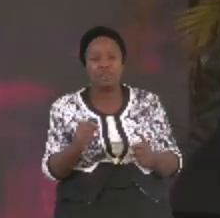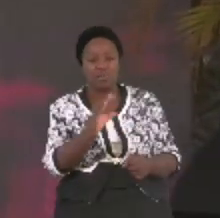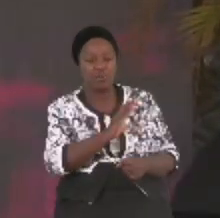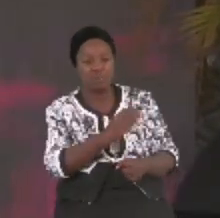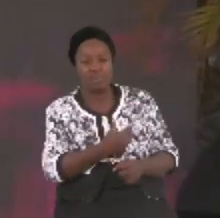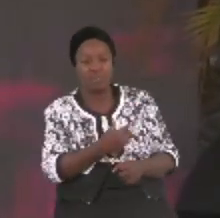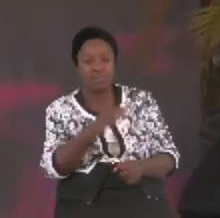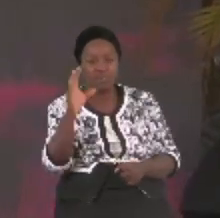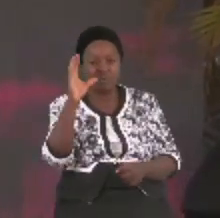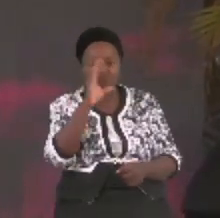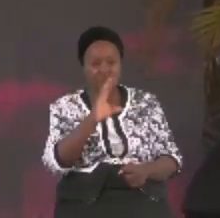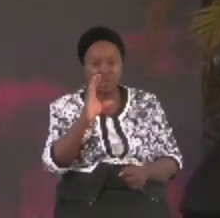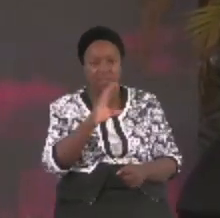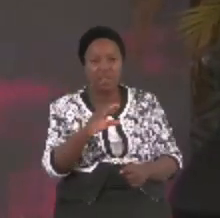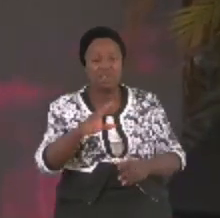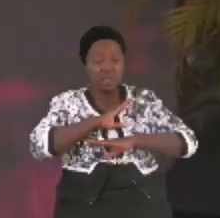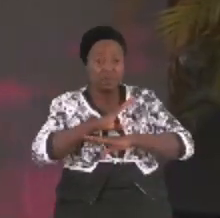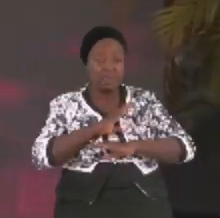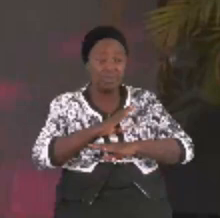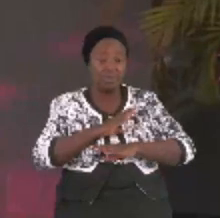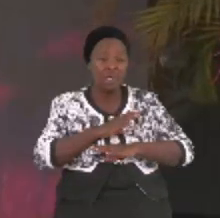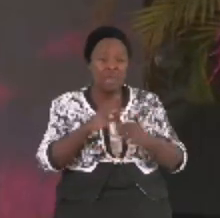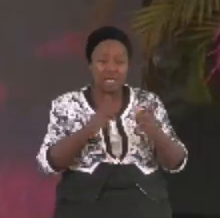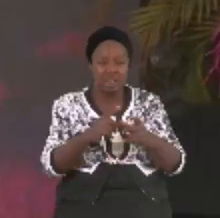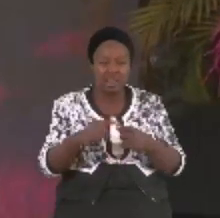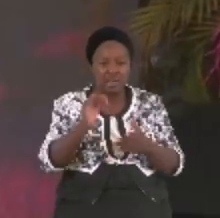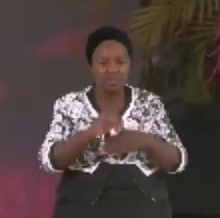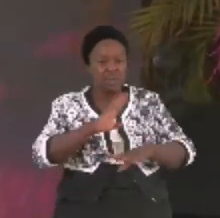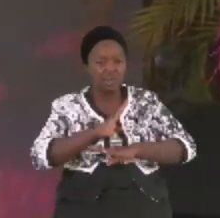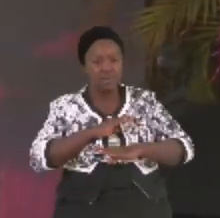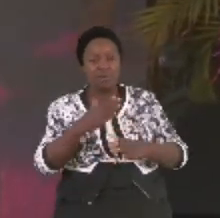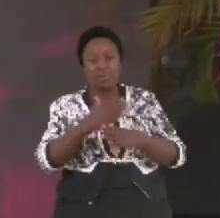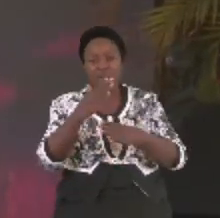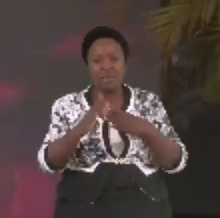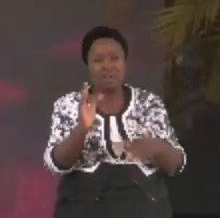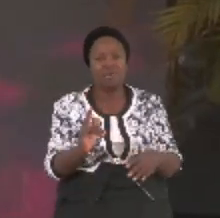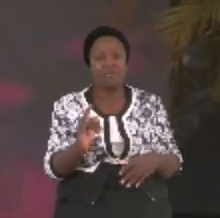La satiété pour l'âme. Il te satisfait complètement.